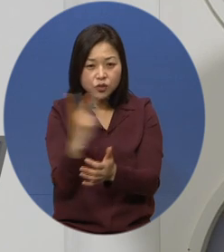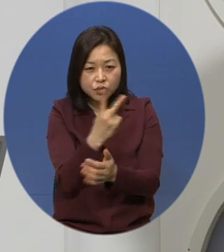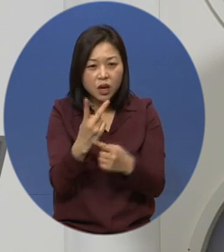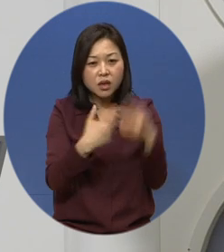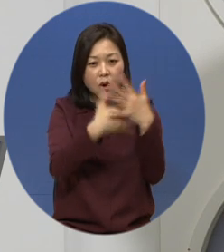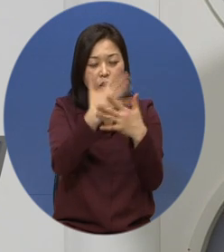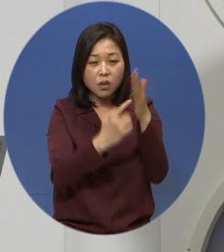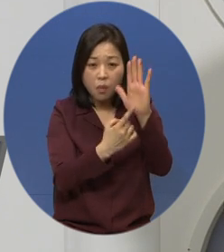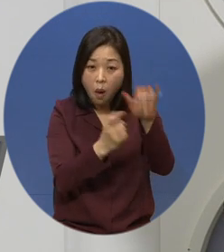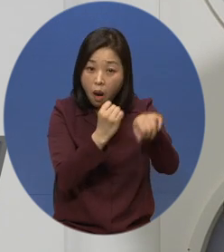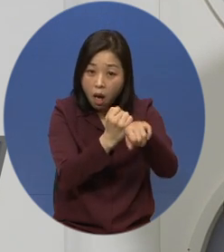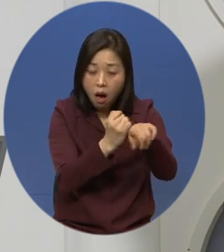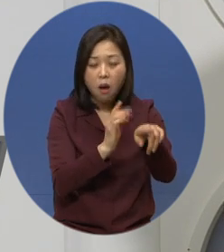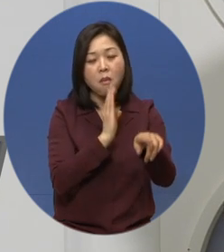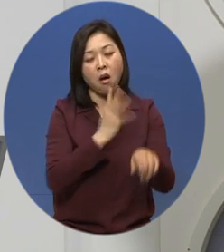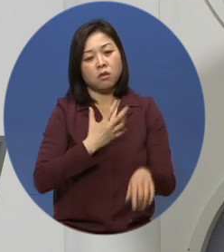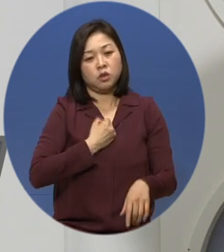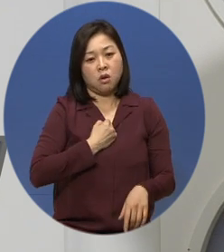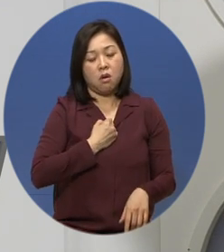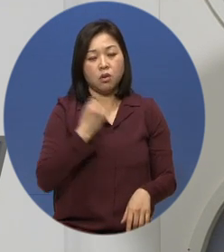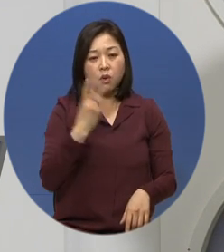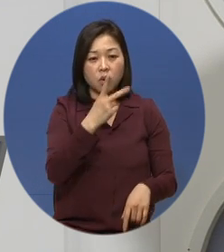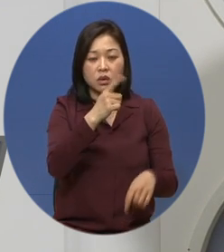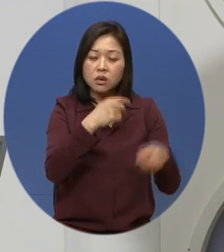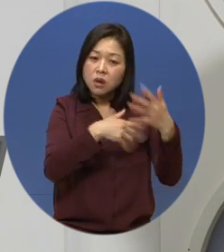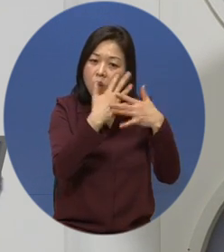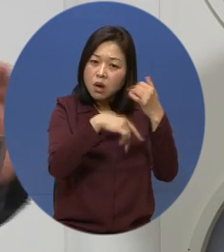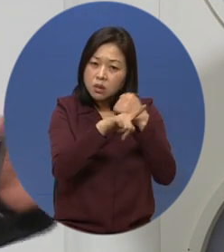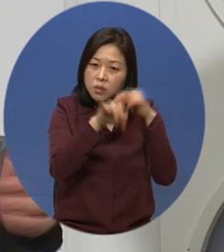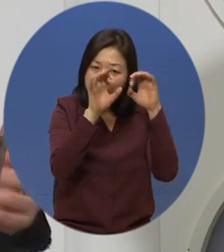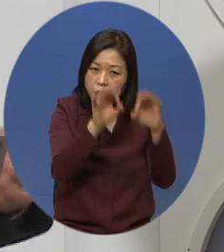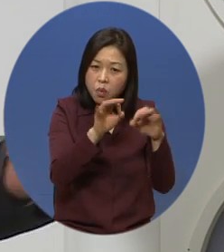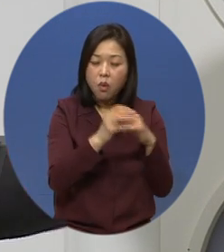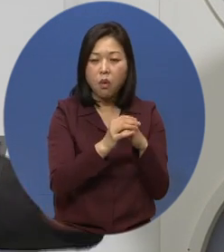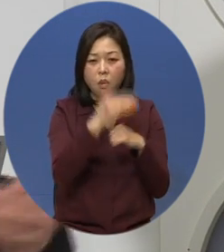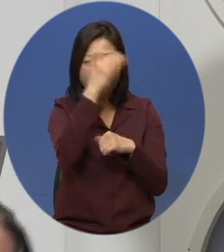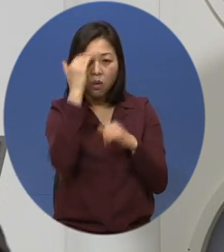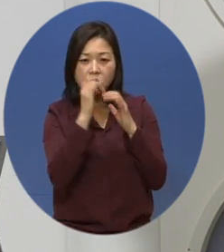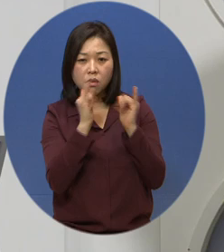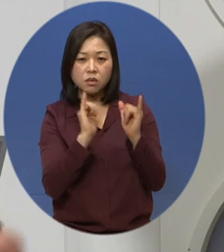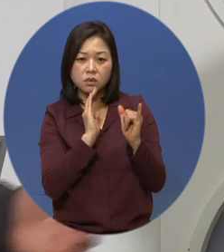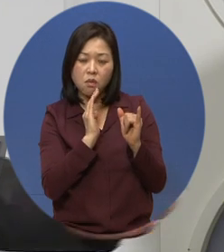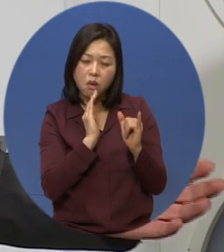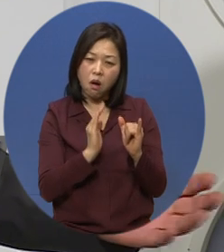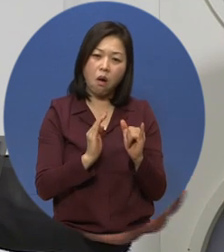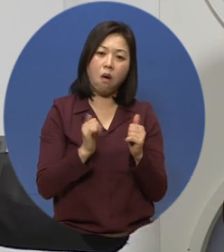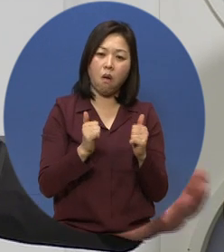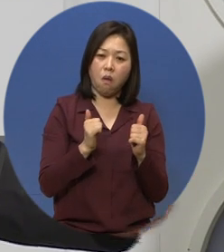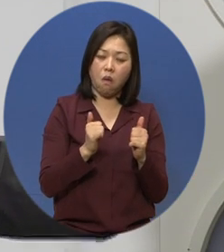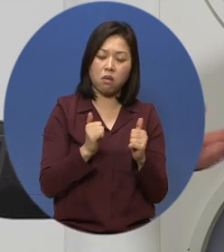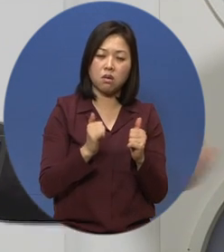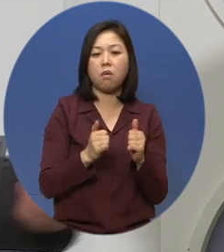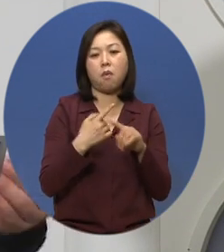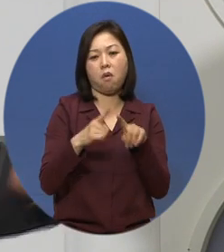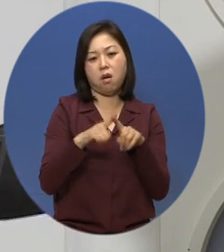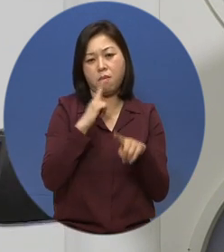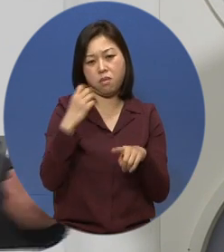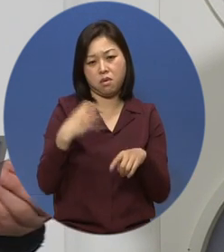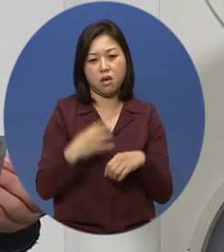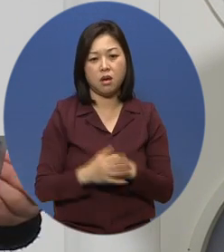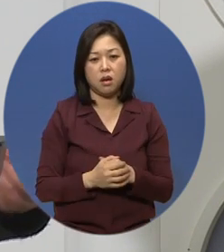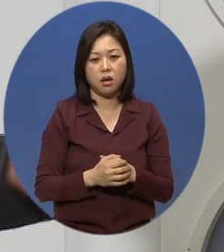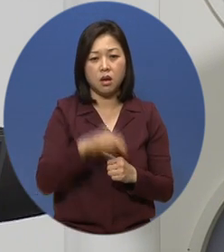충격과 그 영화에 대한 의미를 보고 관객들이 굉장히 좋았습니다 그야 자기가 으